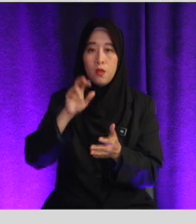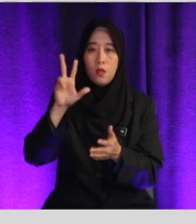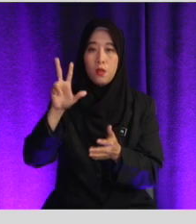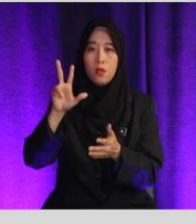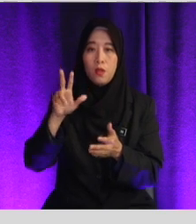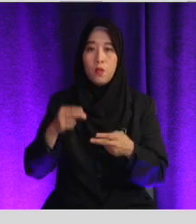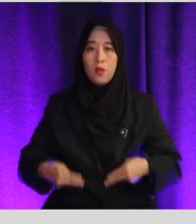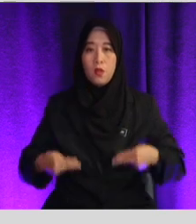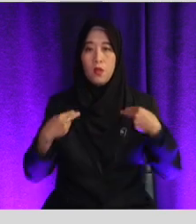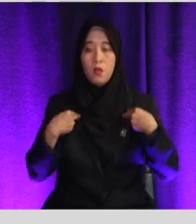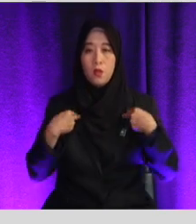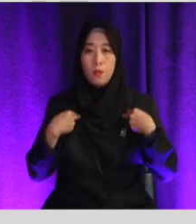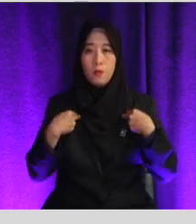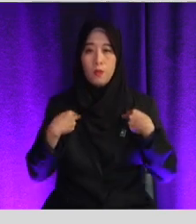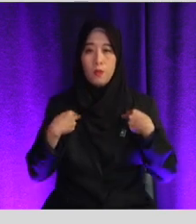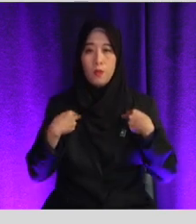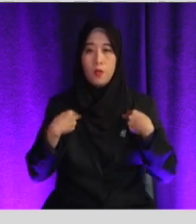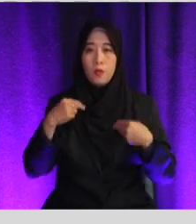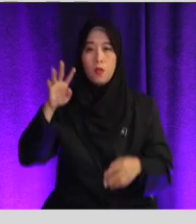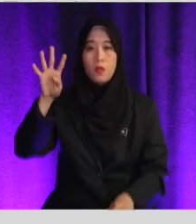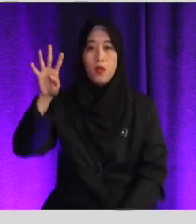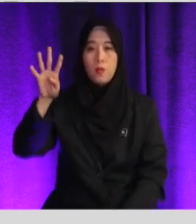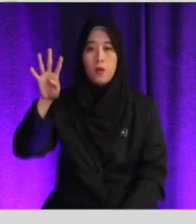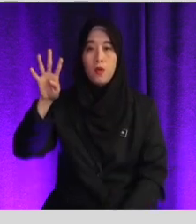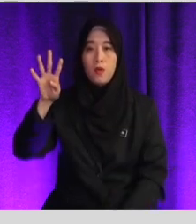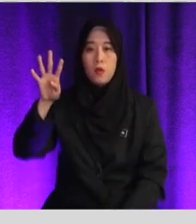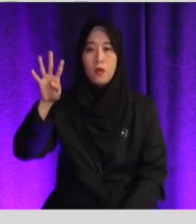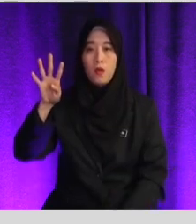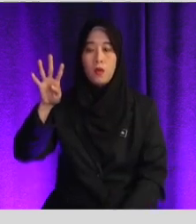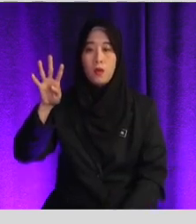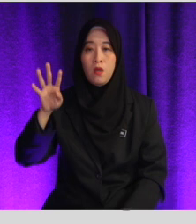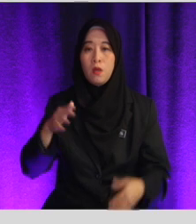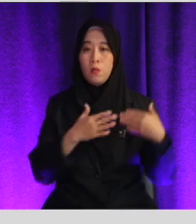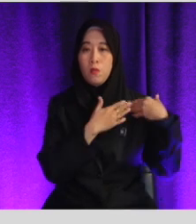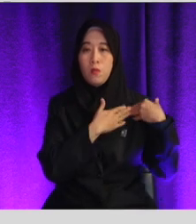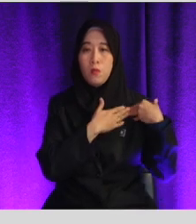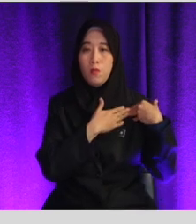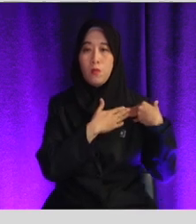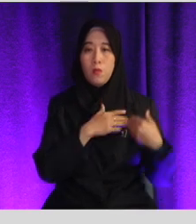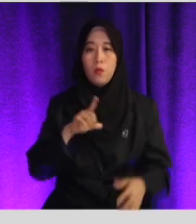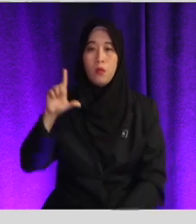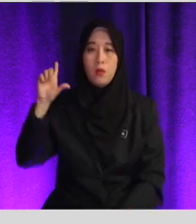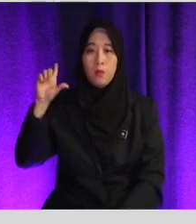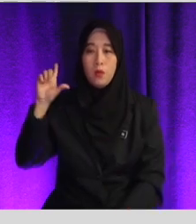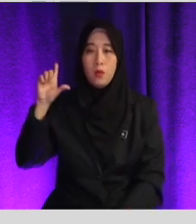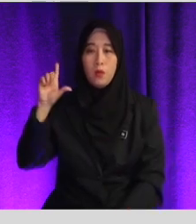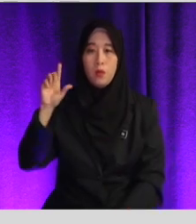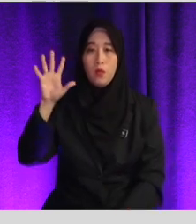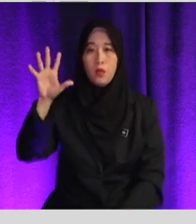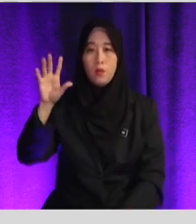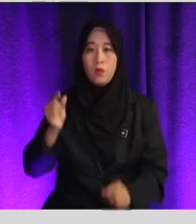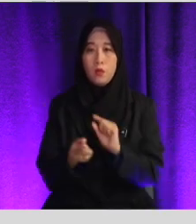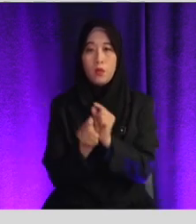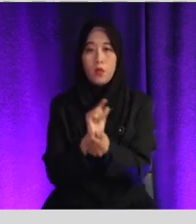DOL starter. Kemudian komponen yang keempat adalah beban lampau, yang kelima adalah geganti, yang